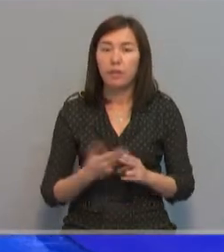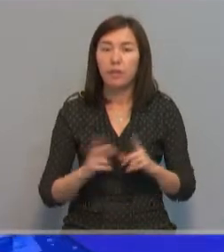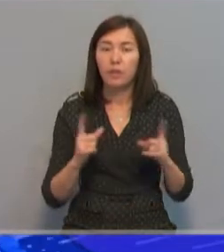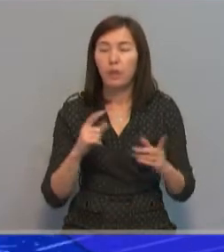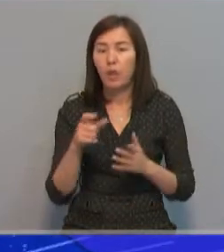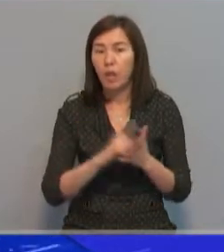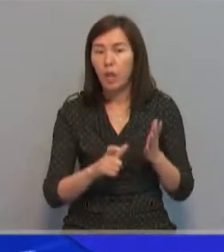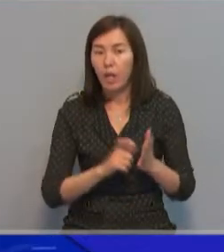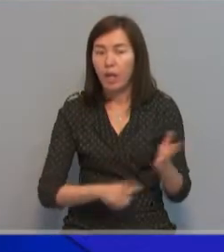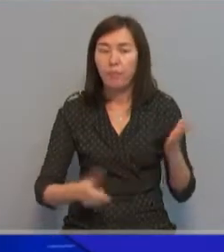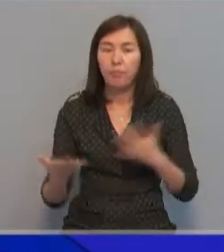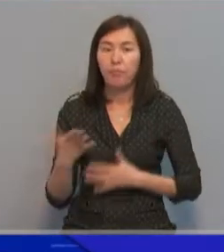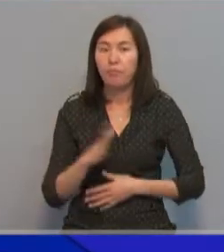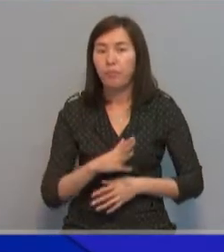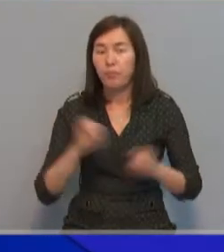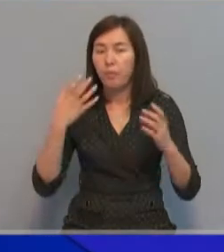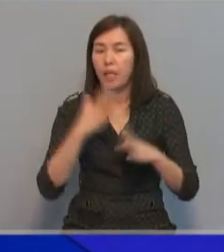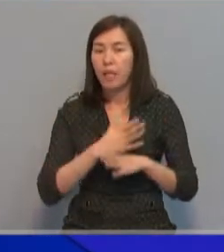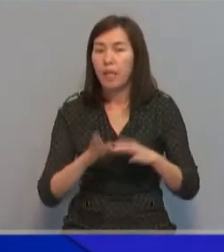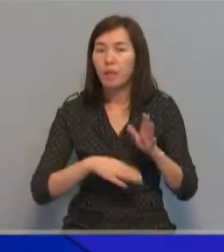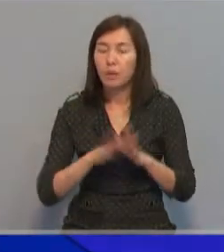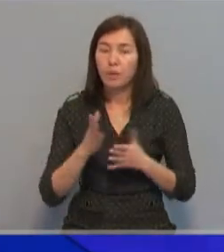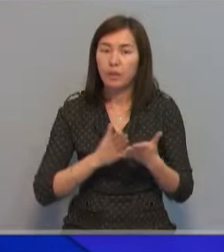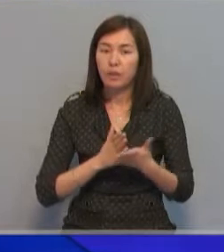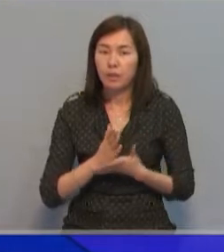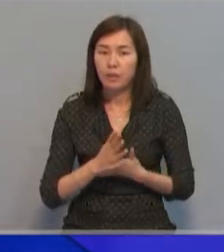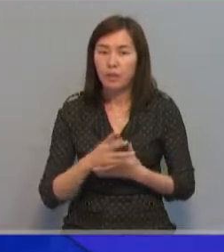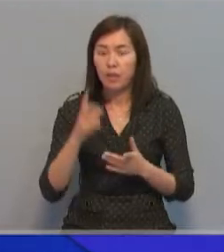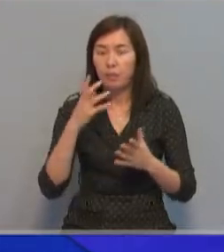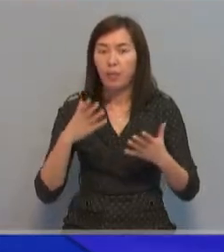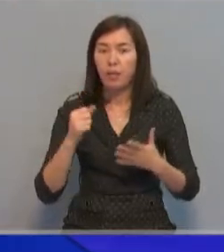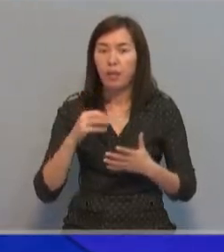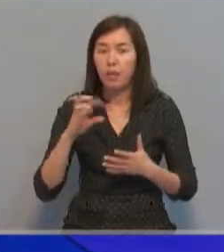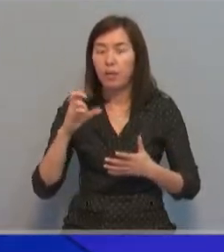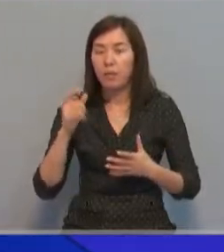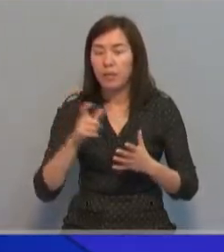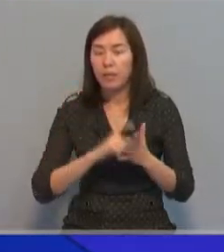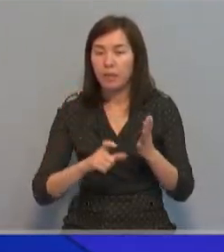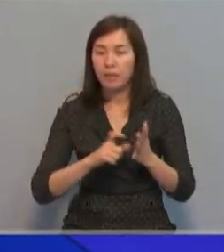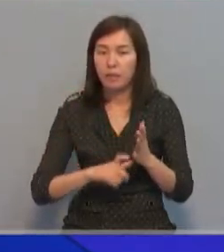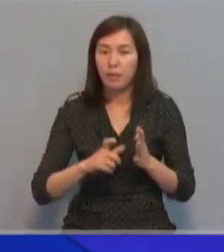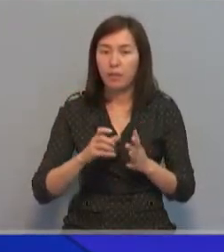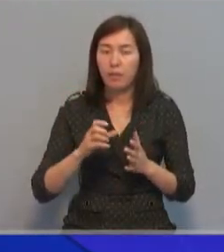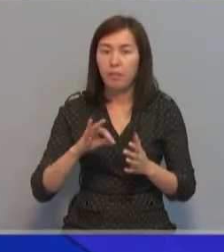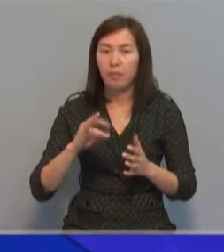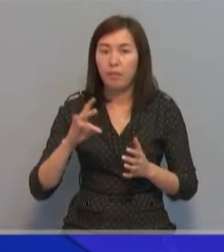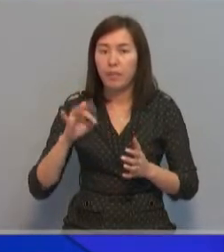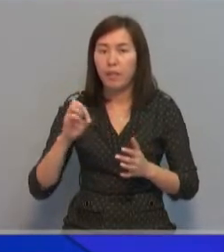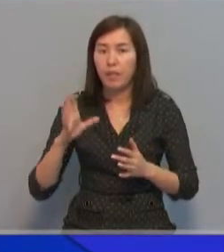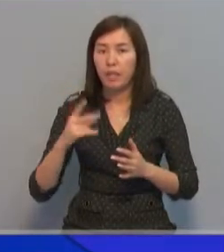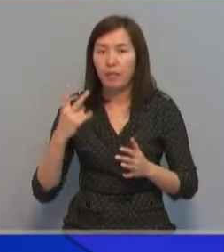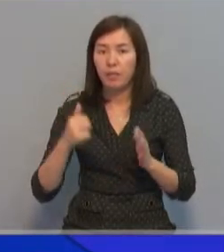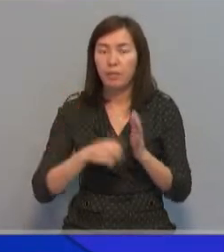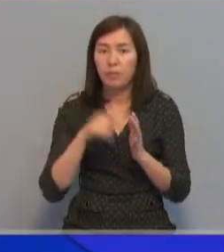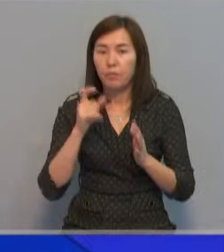жиында ақындардың да мерейі үстем болды. Мәдениет саласының үздік қызметкері, елге сәбит ақын атымен танылған Әбдіқалық Әбдірайымов бастаған